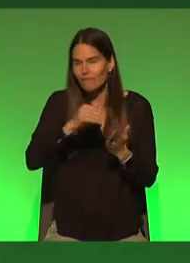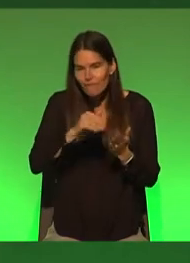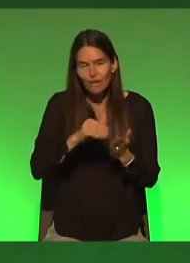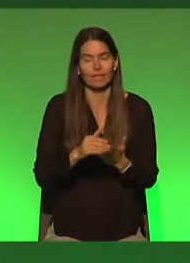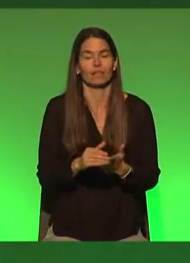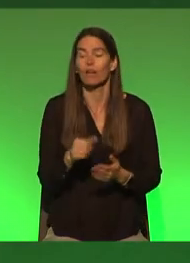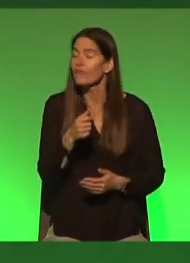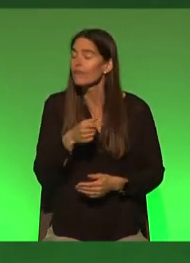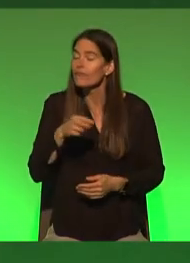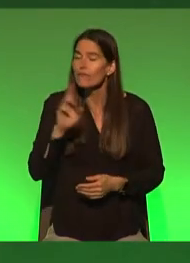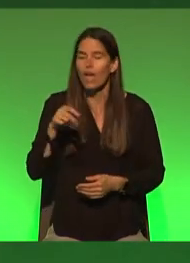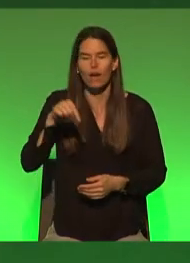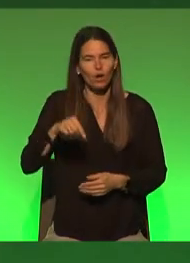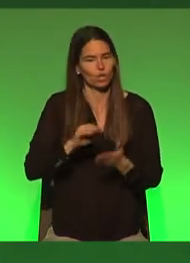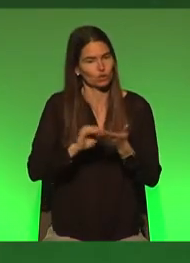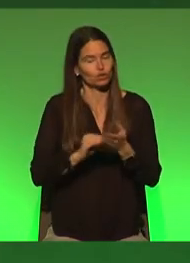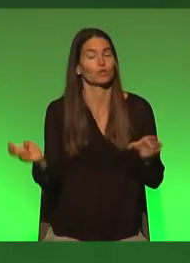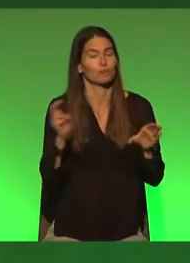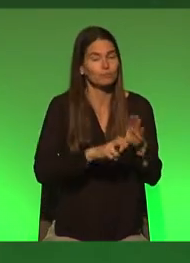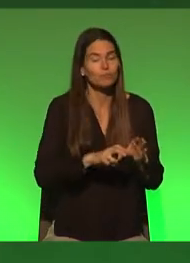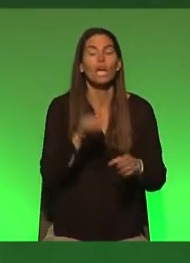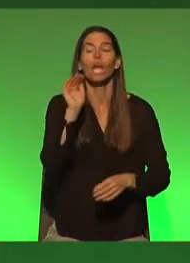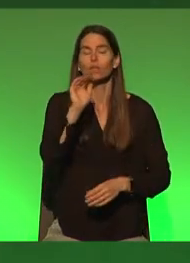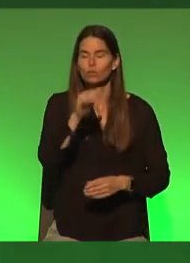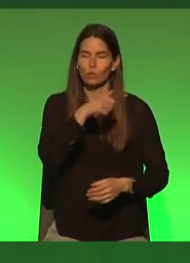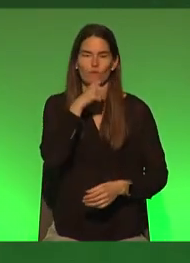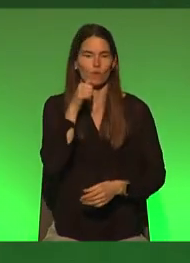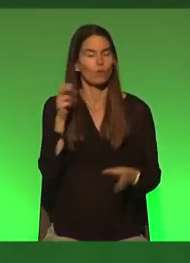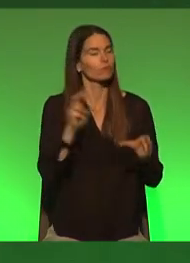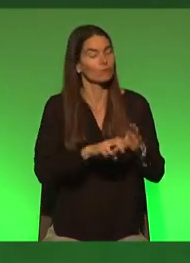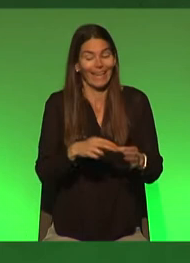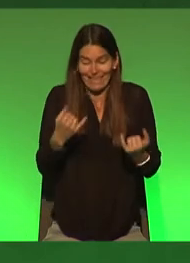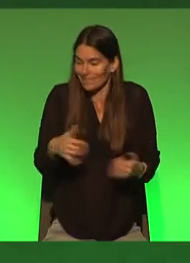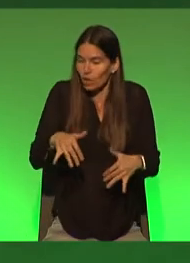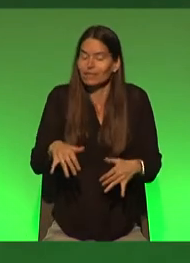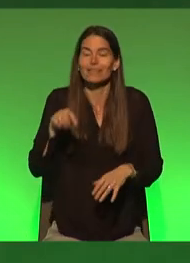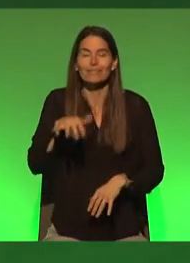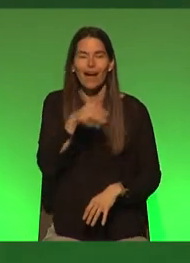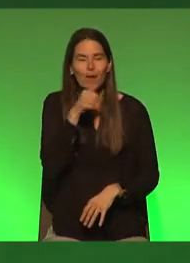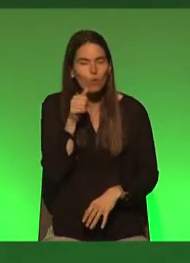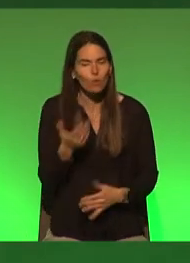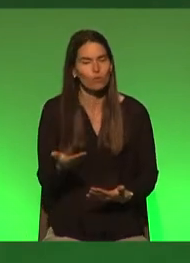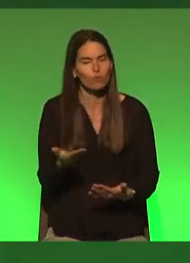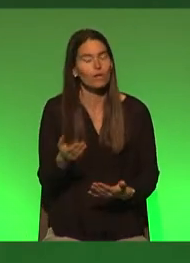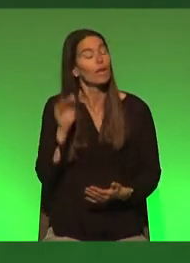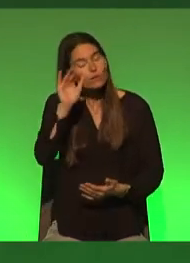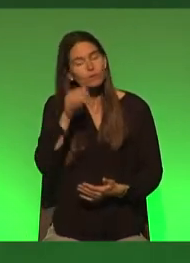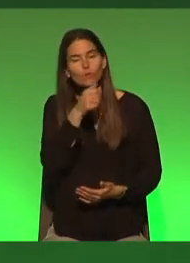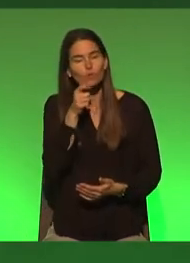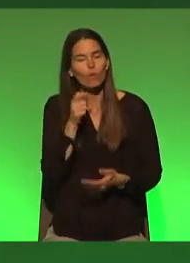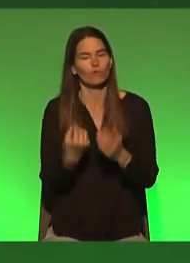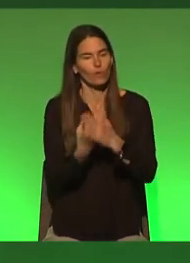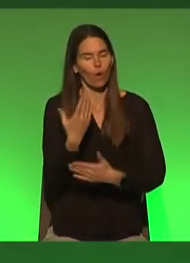die Schule gehen, wird irgendwann in Berufen arbeiten, die es jetzt noch gar nicht gibt. Was ist unsere Antwort darauf? Wie muss sich